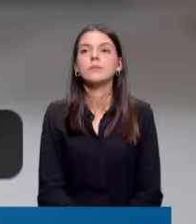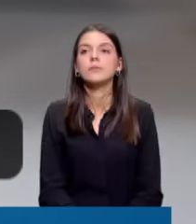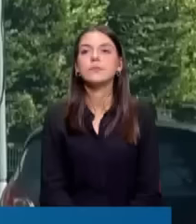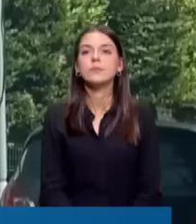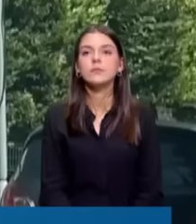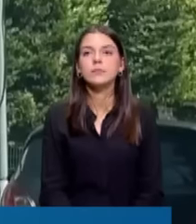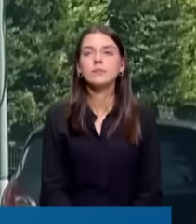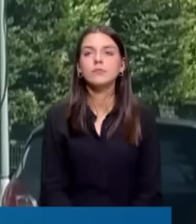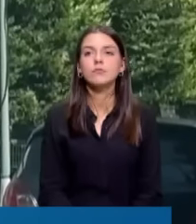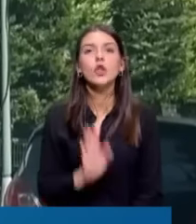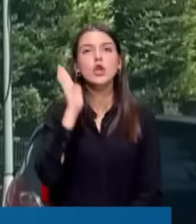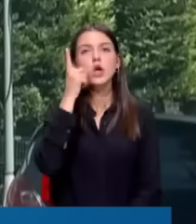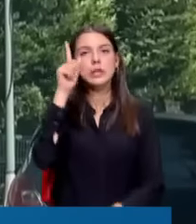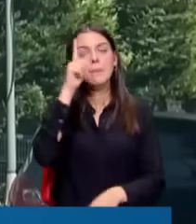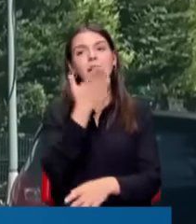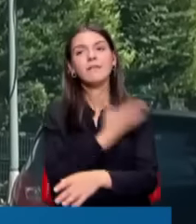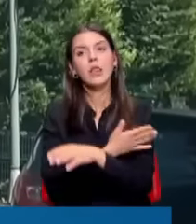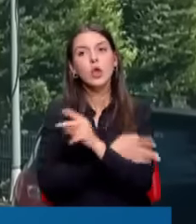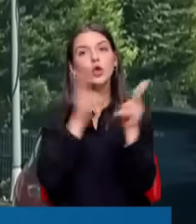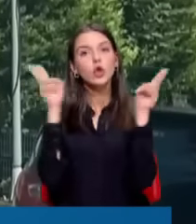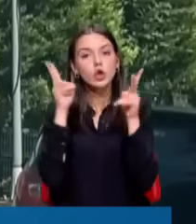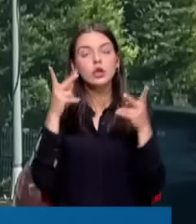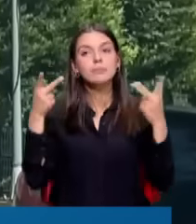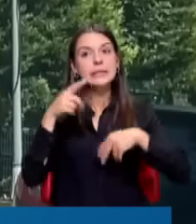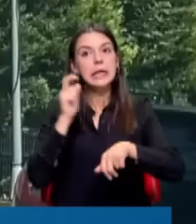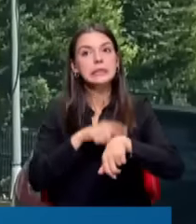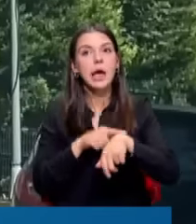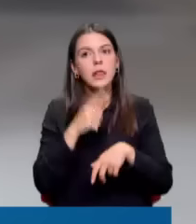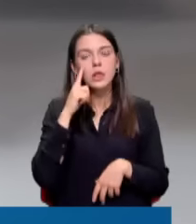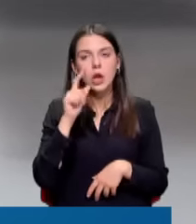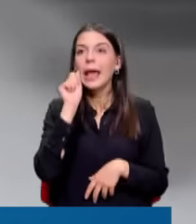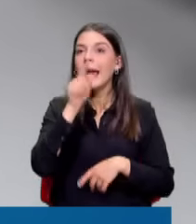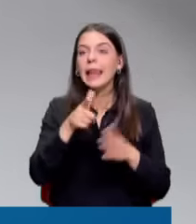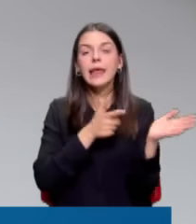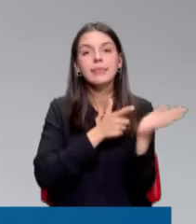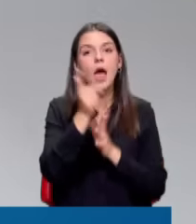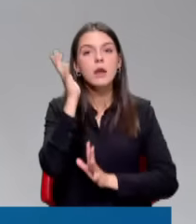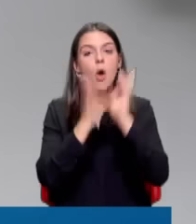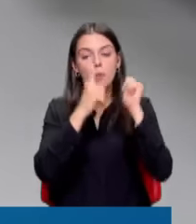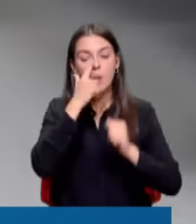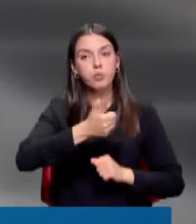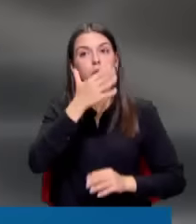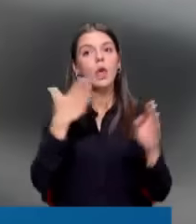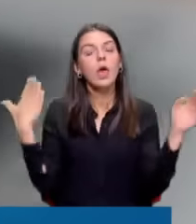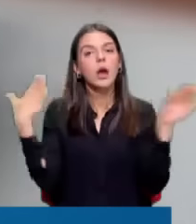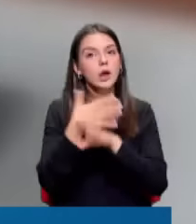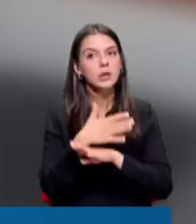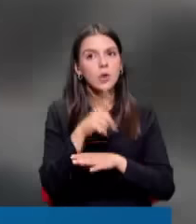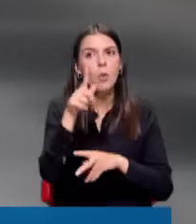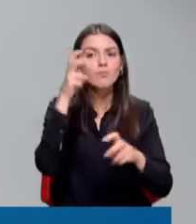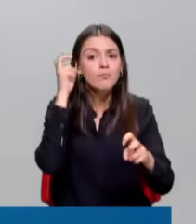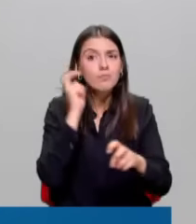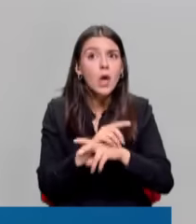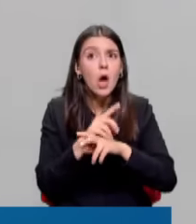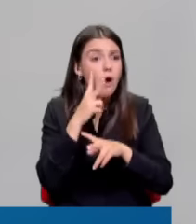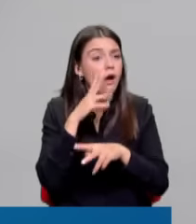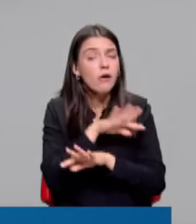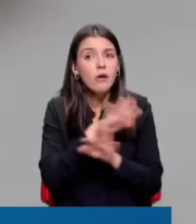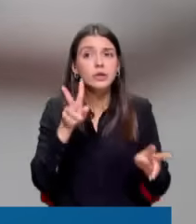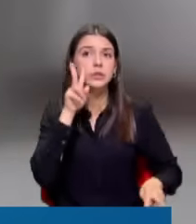2.50. Kocaeli'de bir vatandaş gündüz mesai saatleri içerisinde İl Tarım ve Orman Müdürlüğü'ne gittiğinde işte bu bomboş görüntüyle